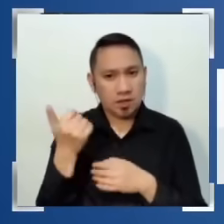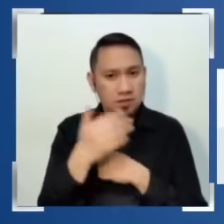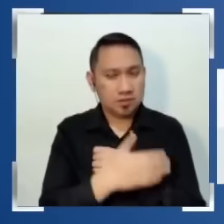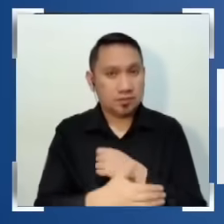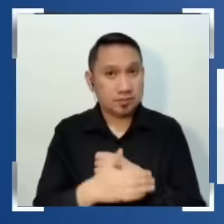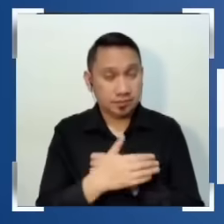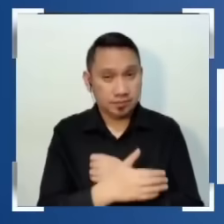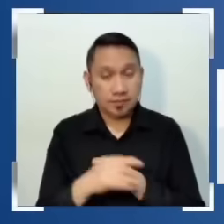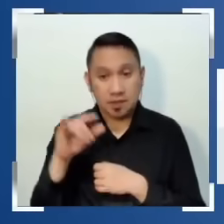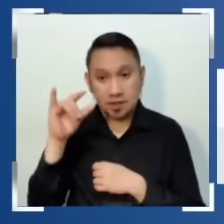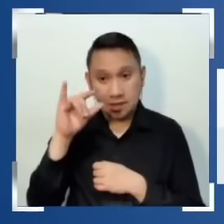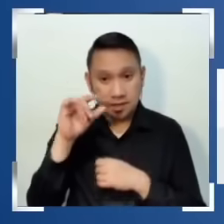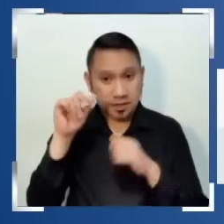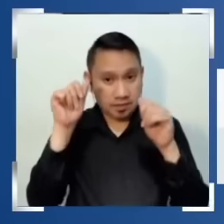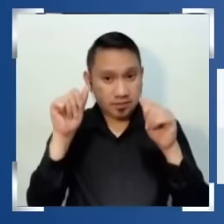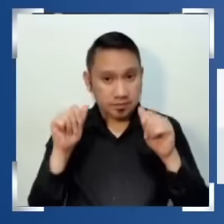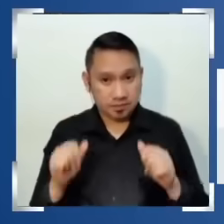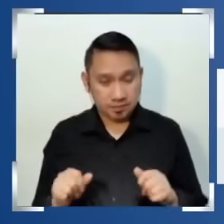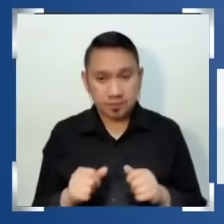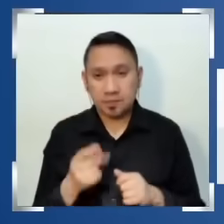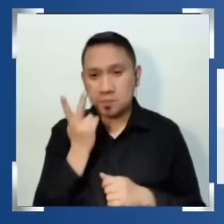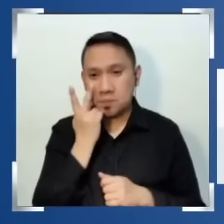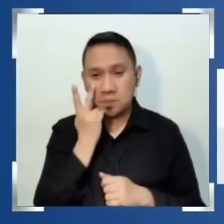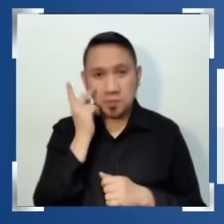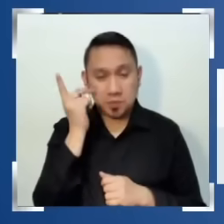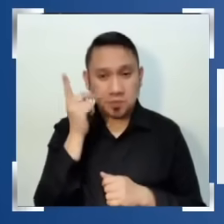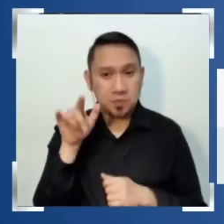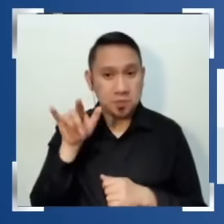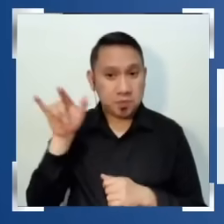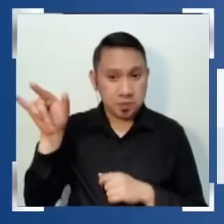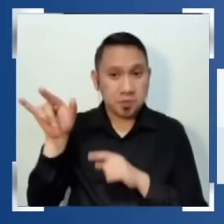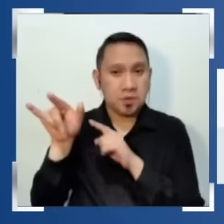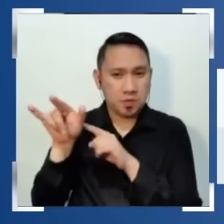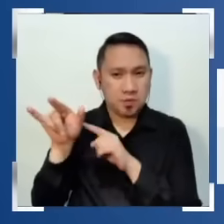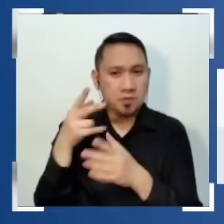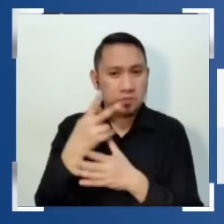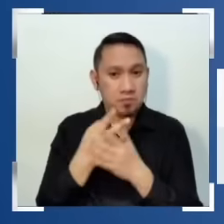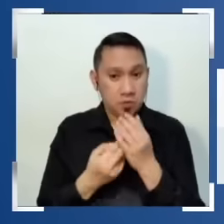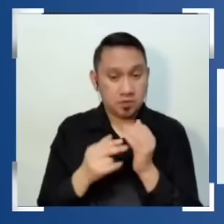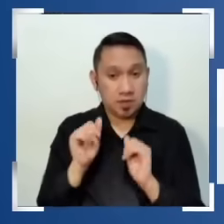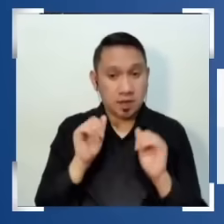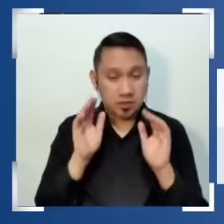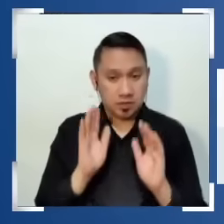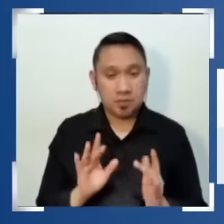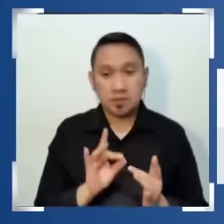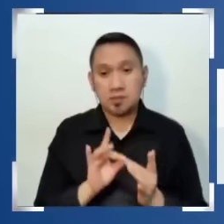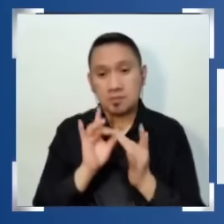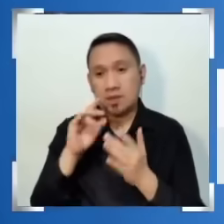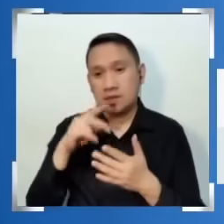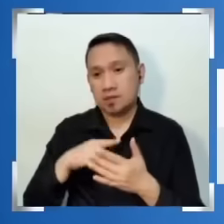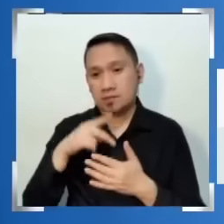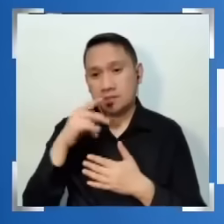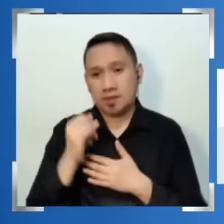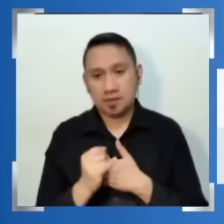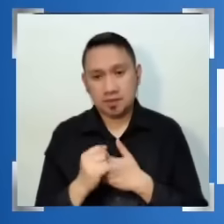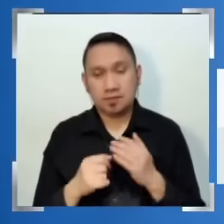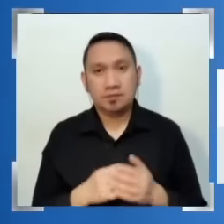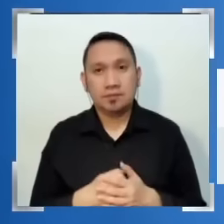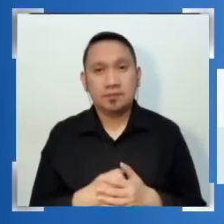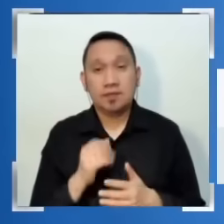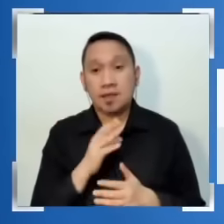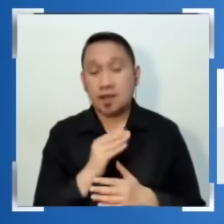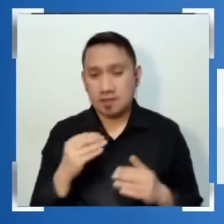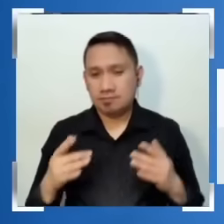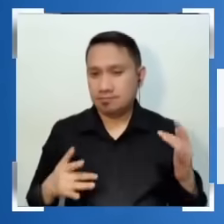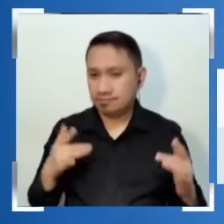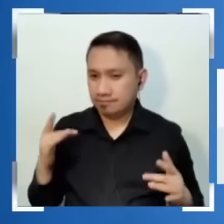GMA Artist Center, makikitang nasa eroplano ang dalawang stars para sa kanilang special project. Lalo naman na-excite